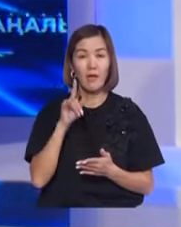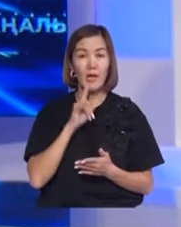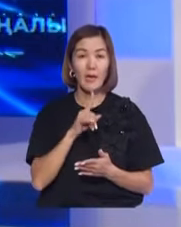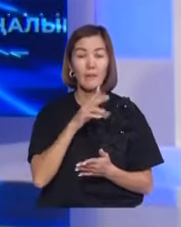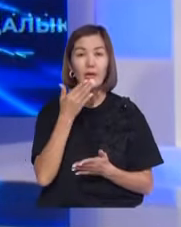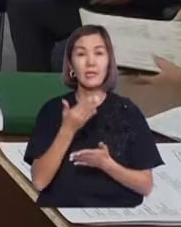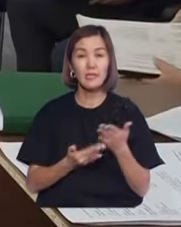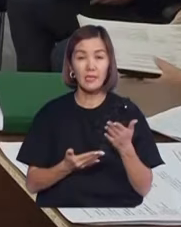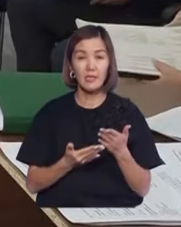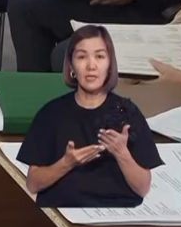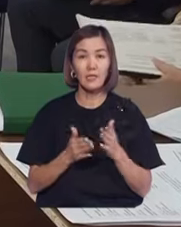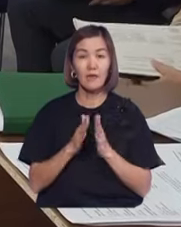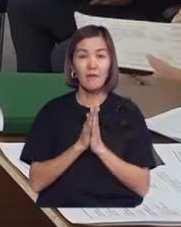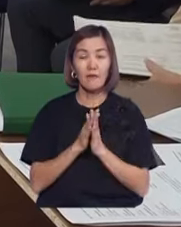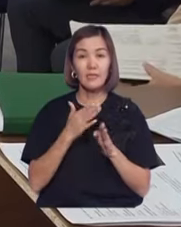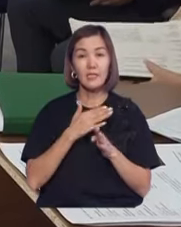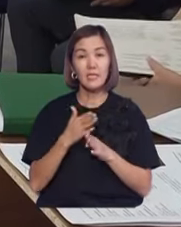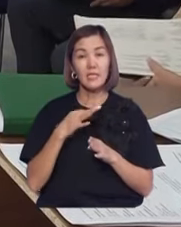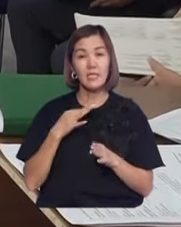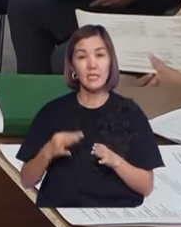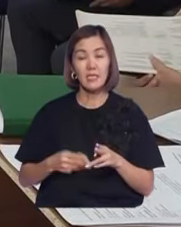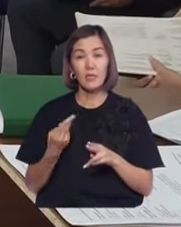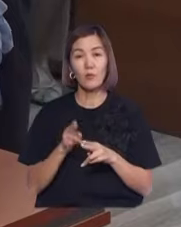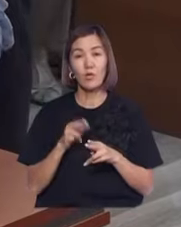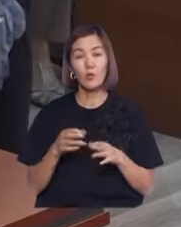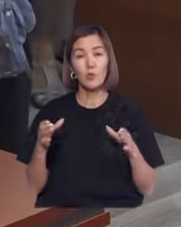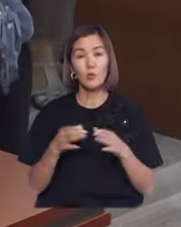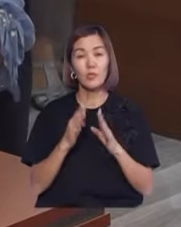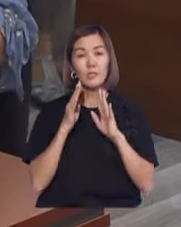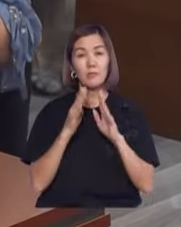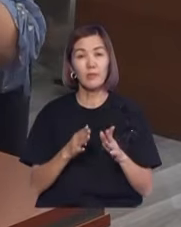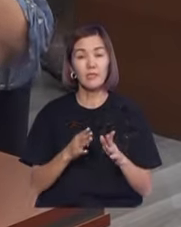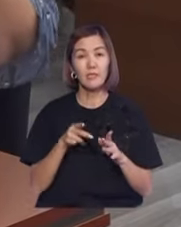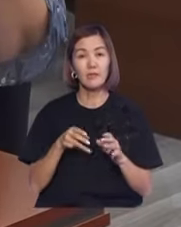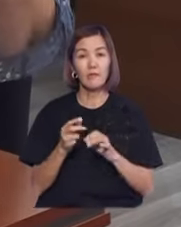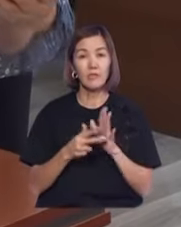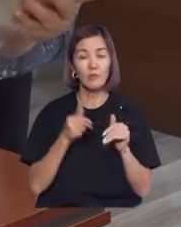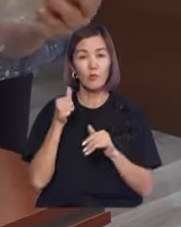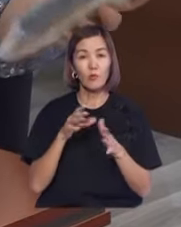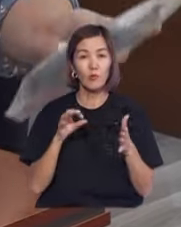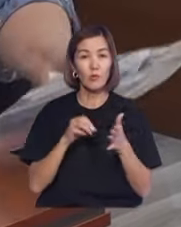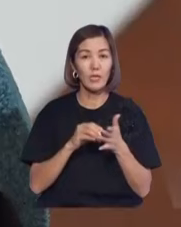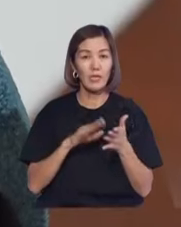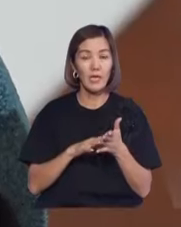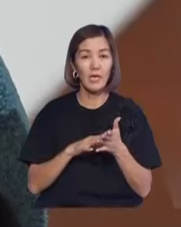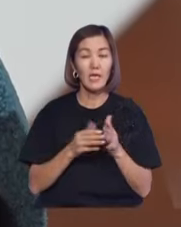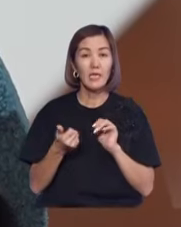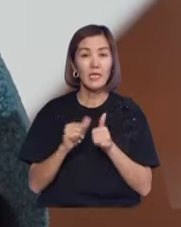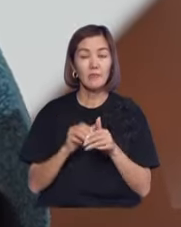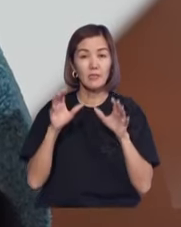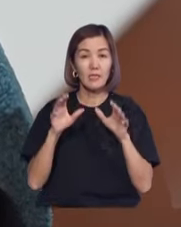с просьбой о выделении жилья ее сыну, который состоит в списке очередников с 2008 года. Из-за